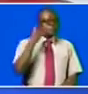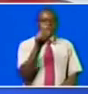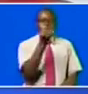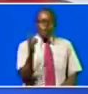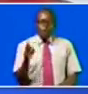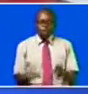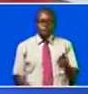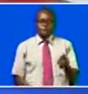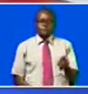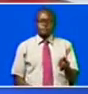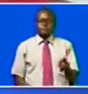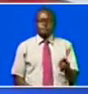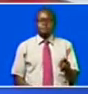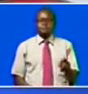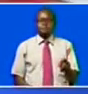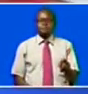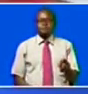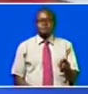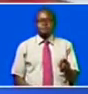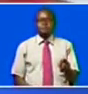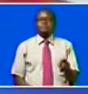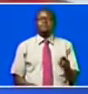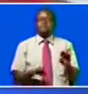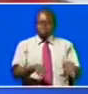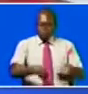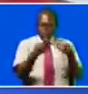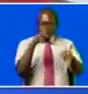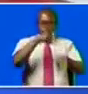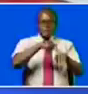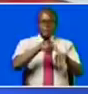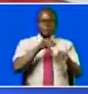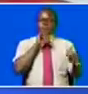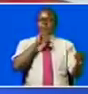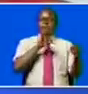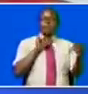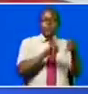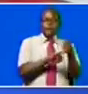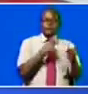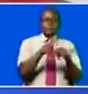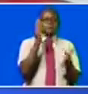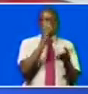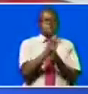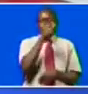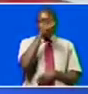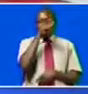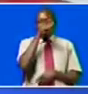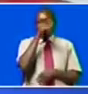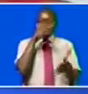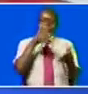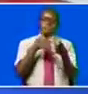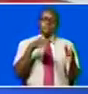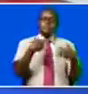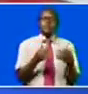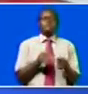yani. Anasema, "Ah, ninakupa muda mke wangu." Lakini ni uongo, hataki simu fulani ziingie ama naika kwa